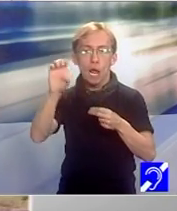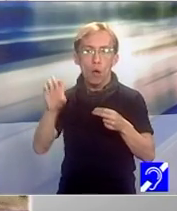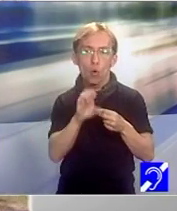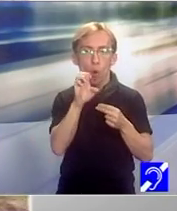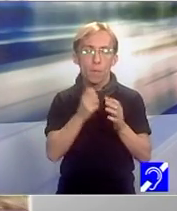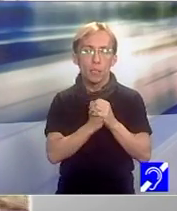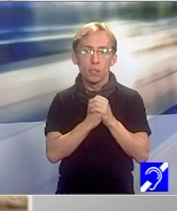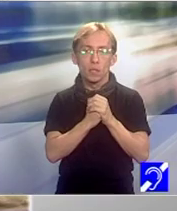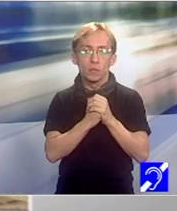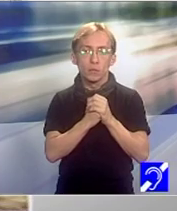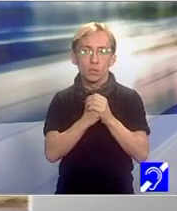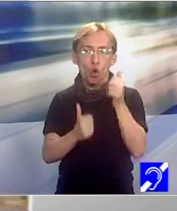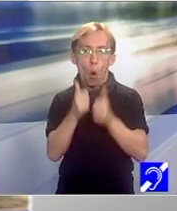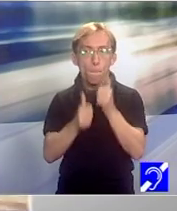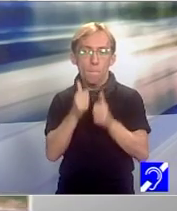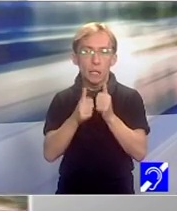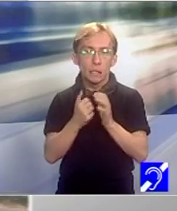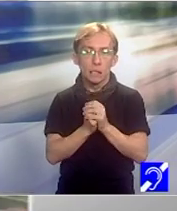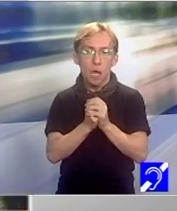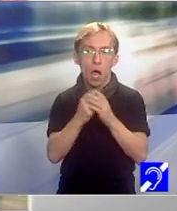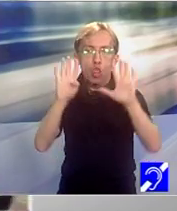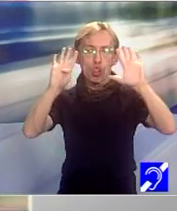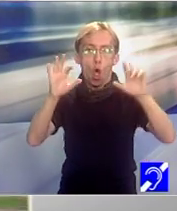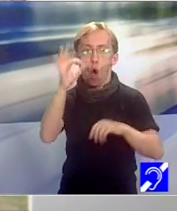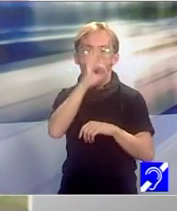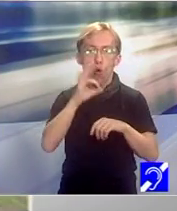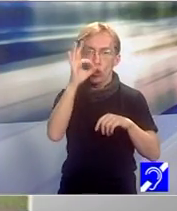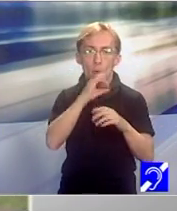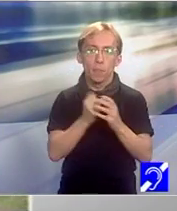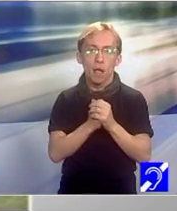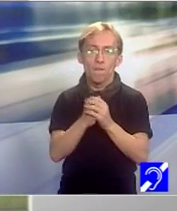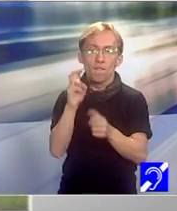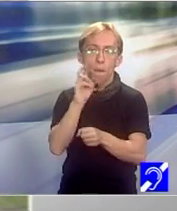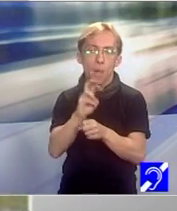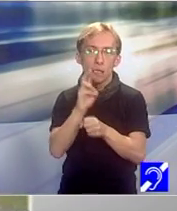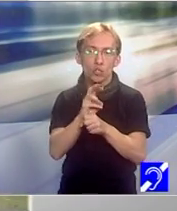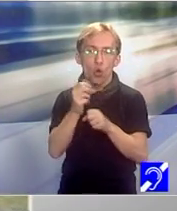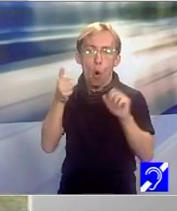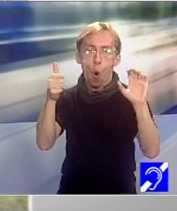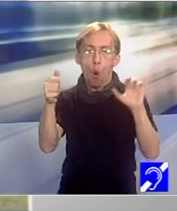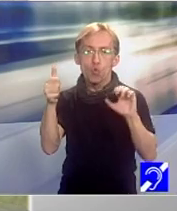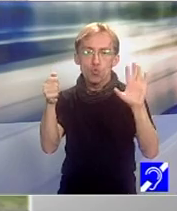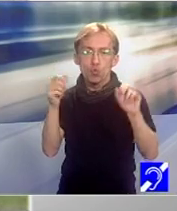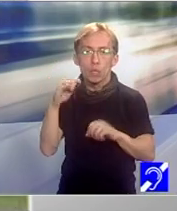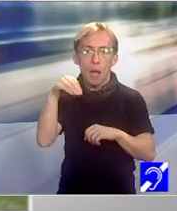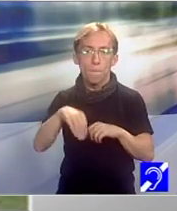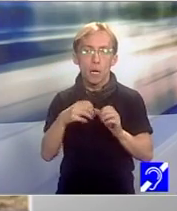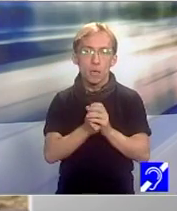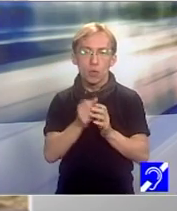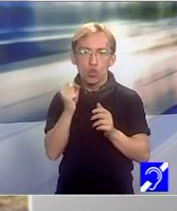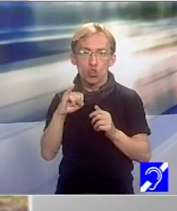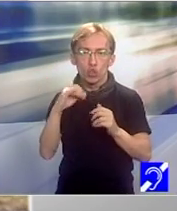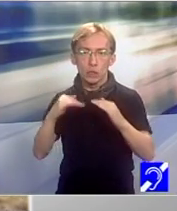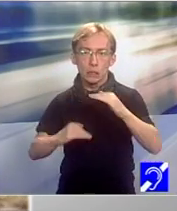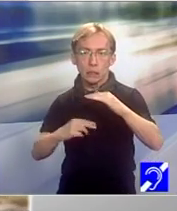Tineret, competiție care va debuta pe 9 octombrie. Ciobi va participa la probele de 100 de metri, 200 de metri și săritura în